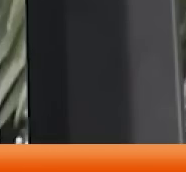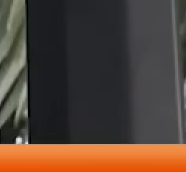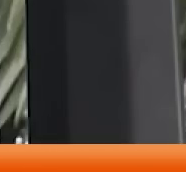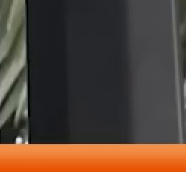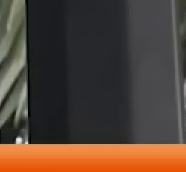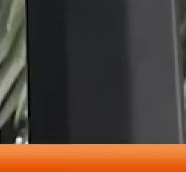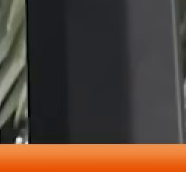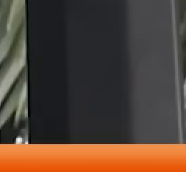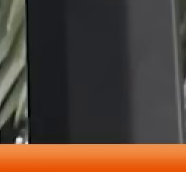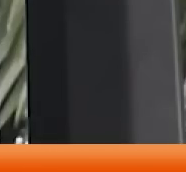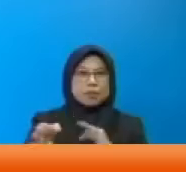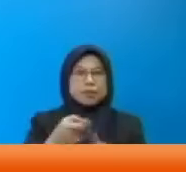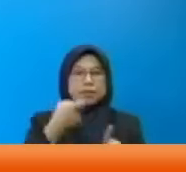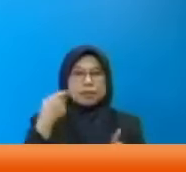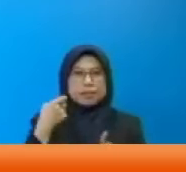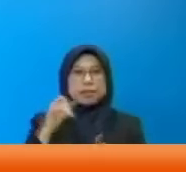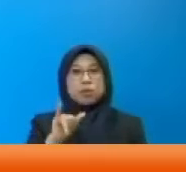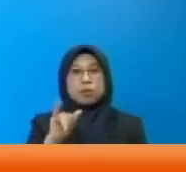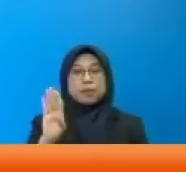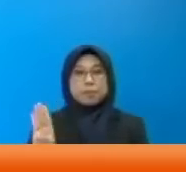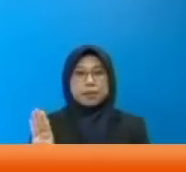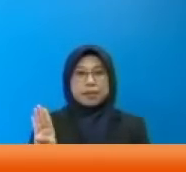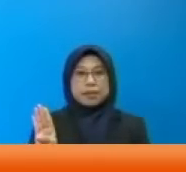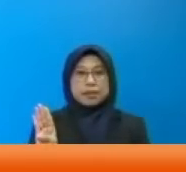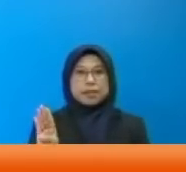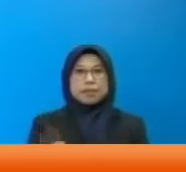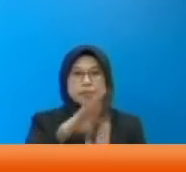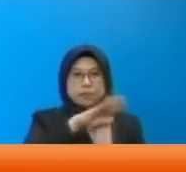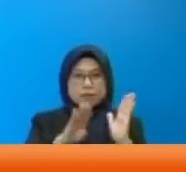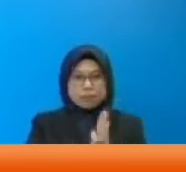dicalonkan sebagai speaker serta timbalan speaker